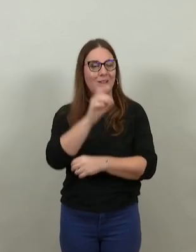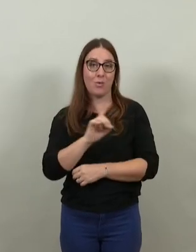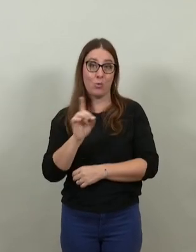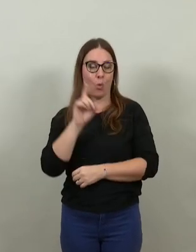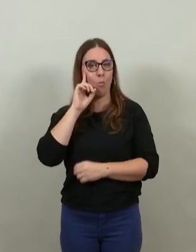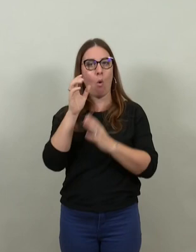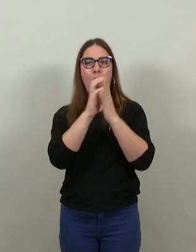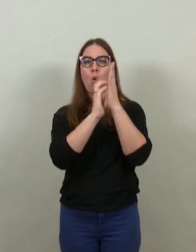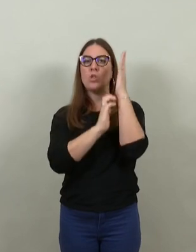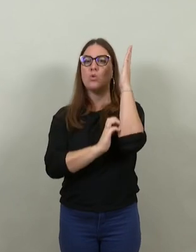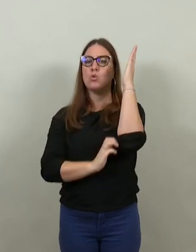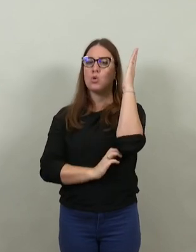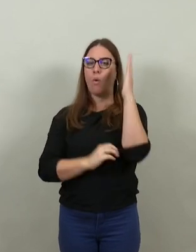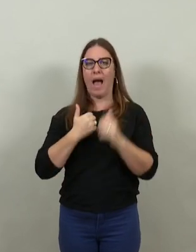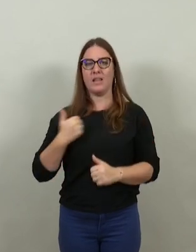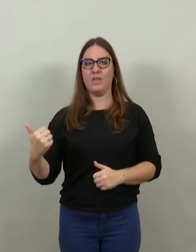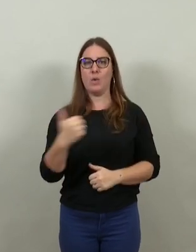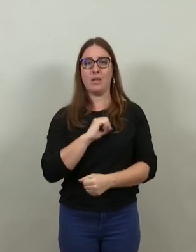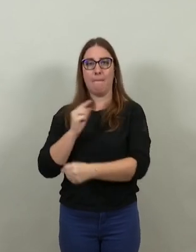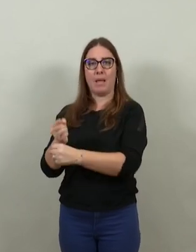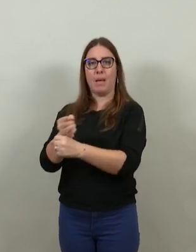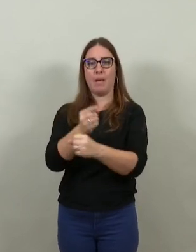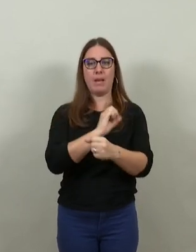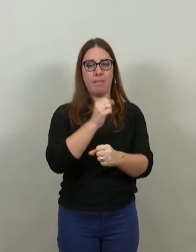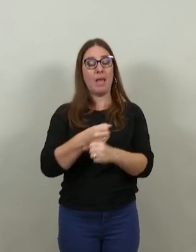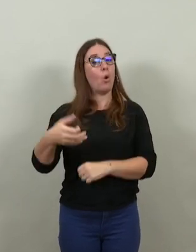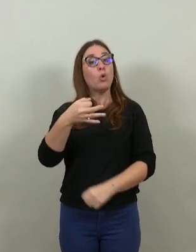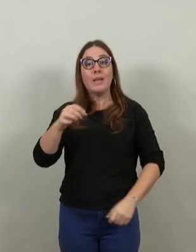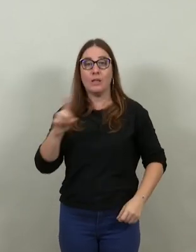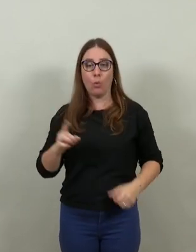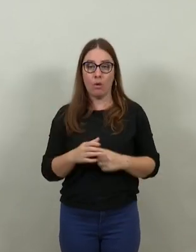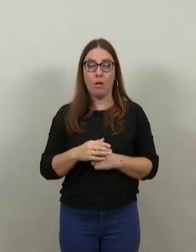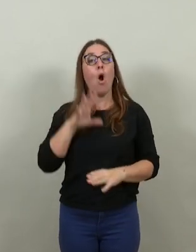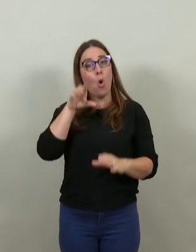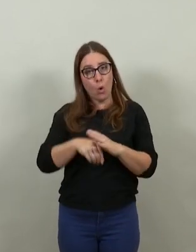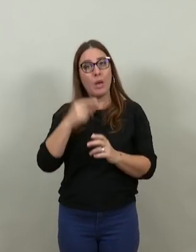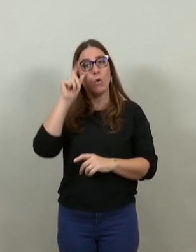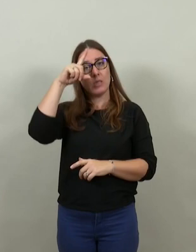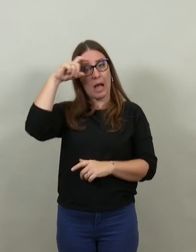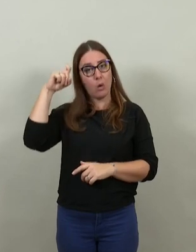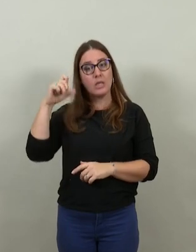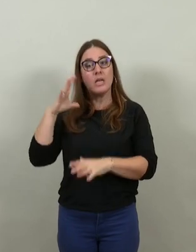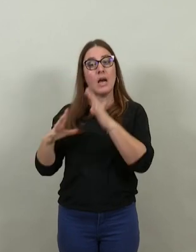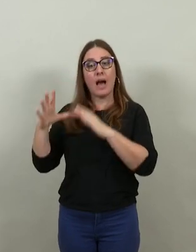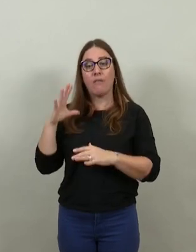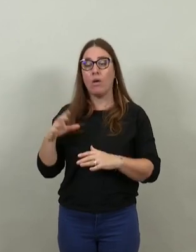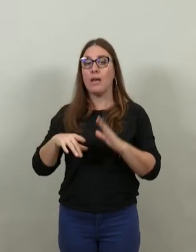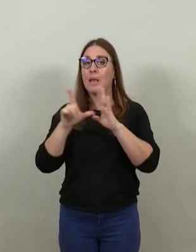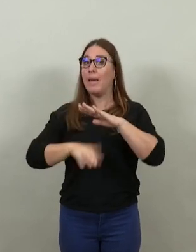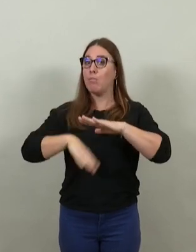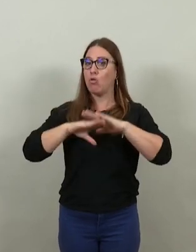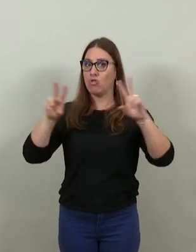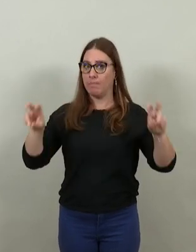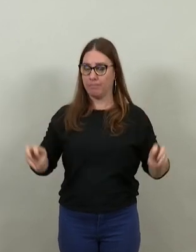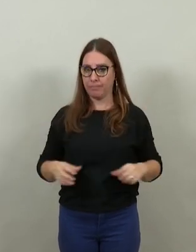Constitution l'individualité des peines donc pas de peine automatique même si Monsieur Sarkozi avait proposé des peines planché